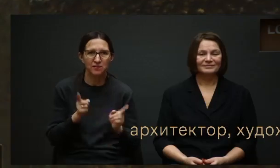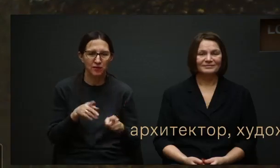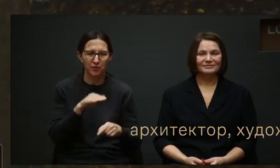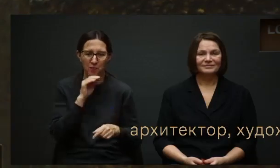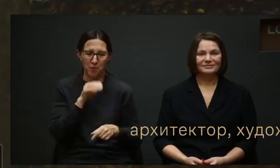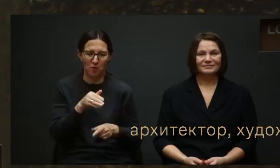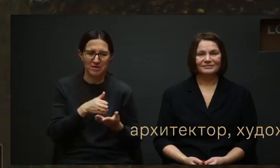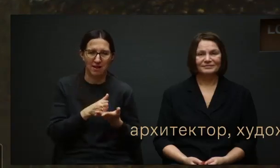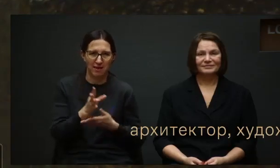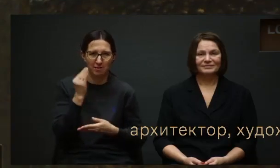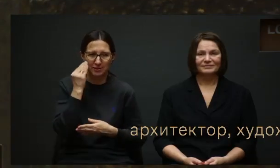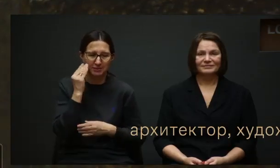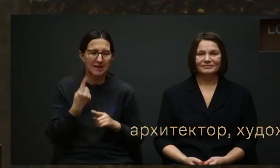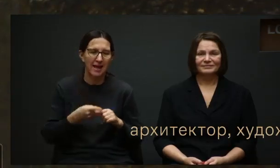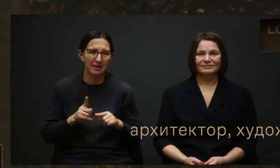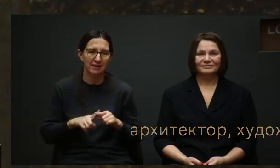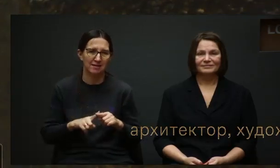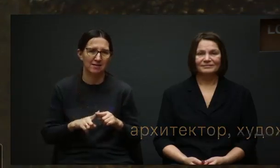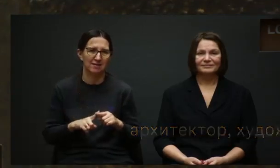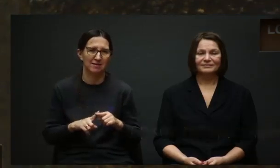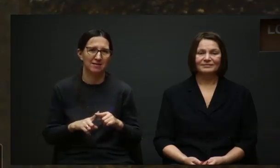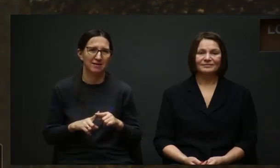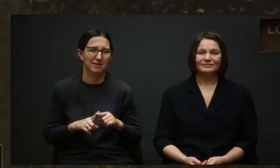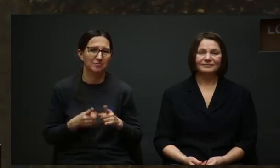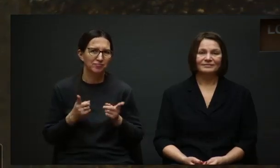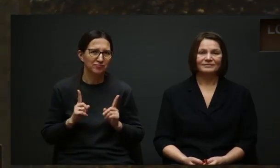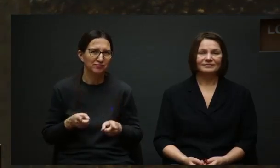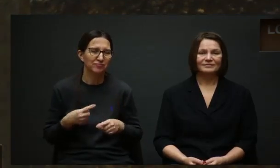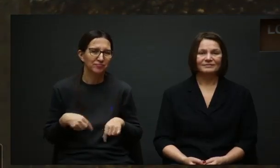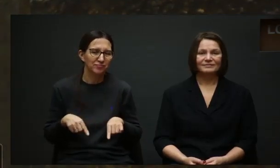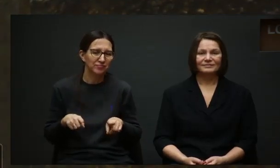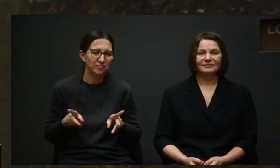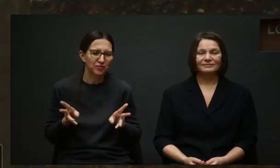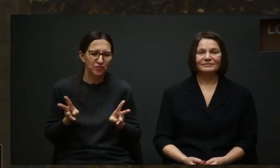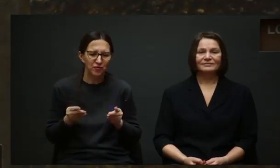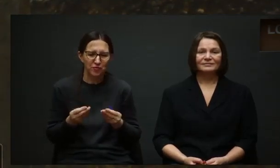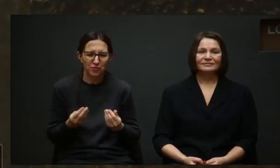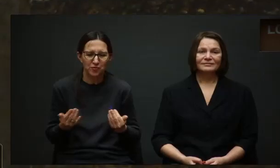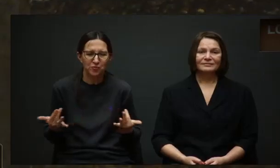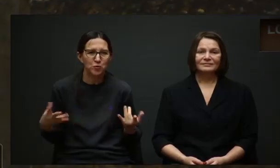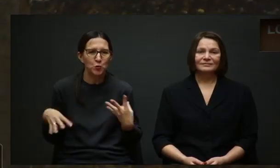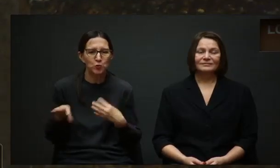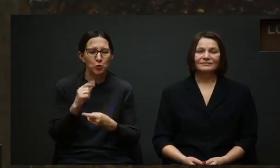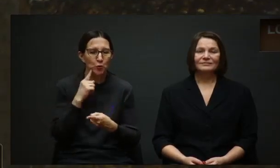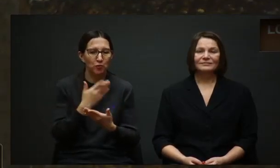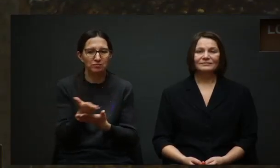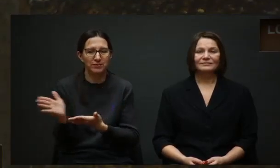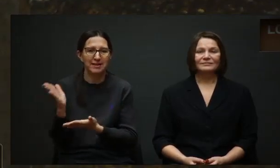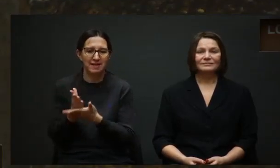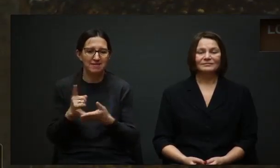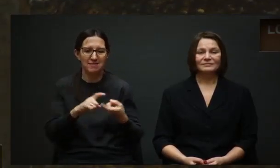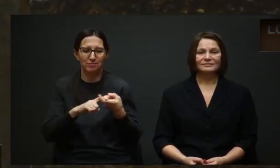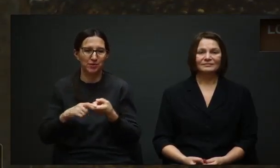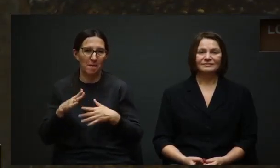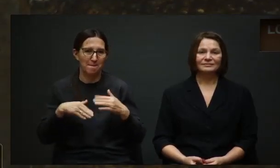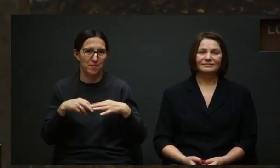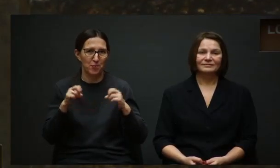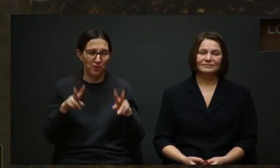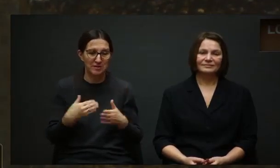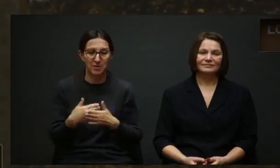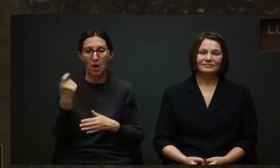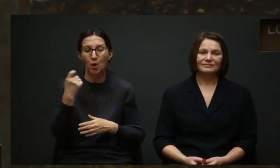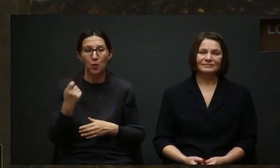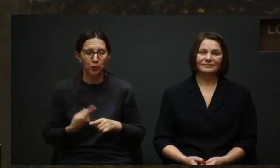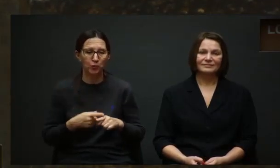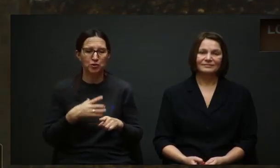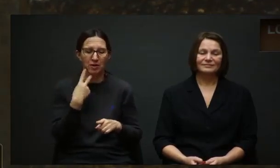профессиональном смысле, то вот это вот все, что окружает профессию, да, там, ну, для художника,